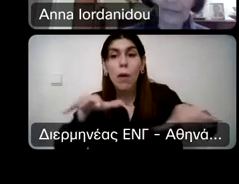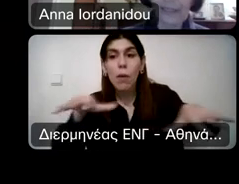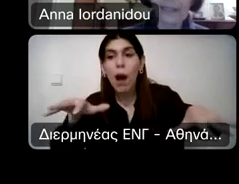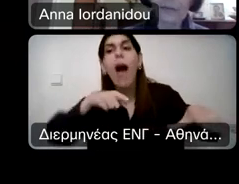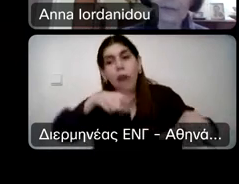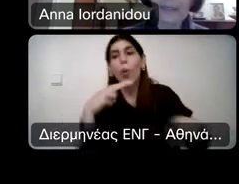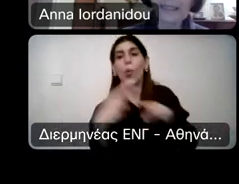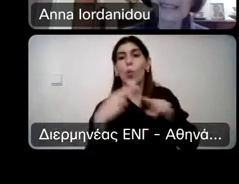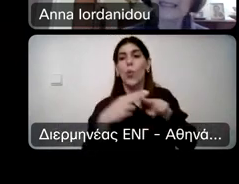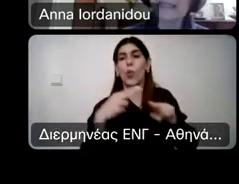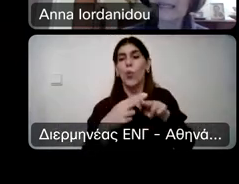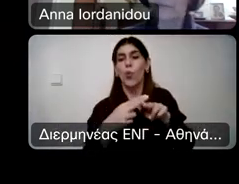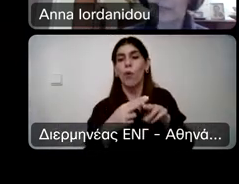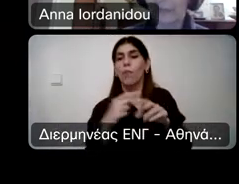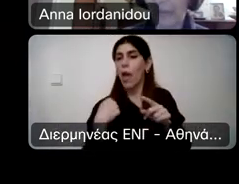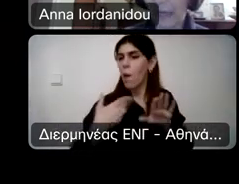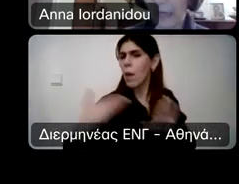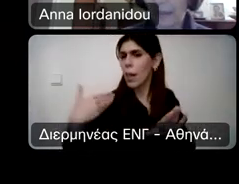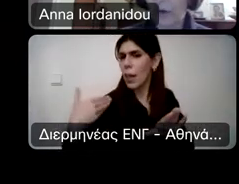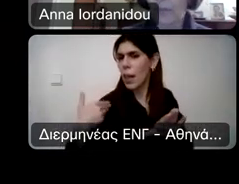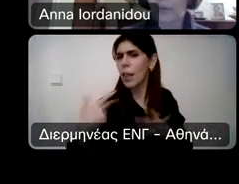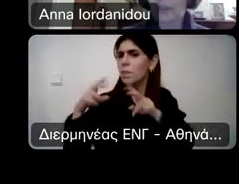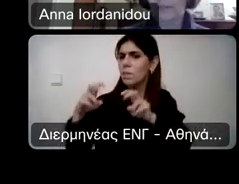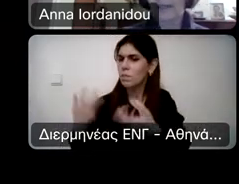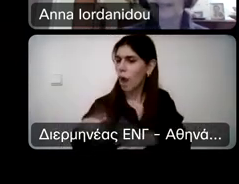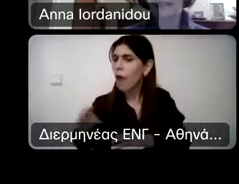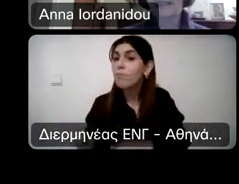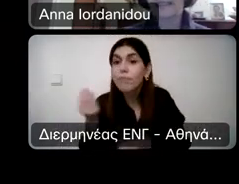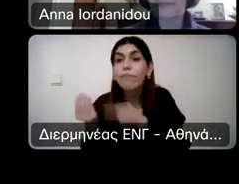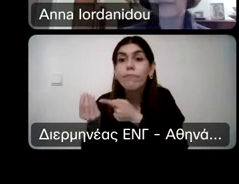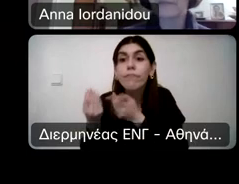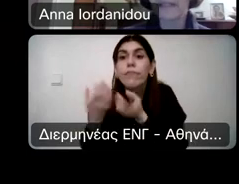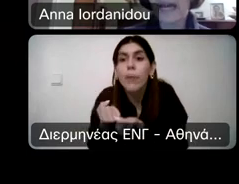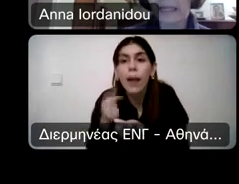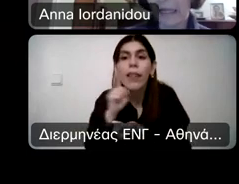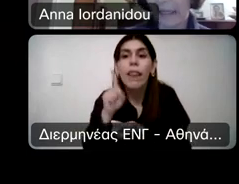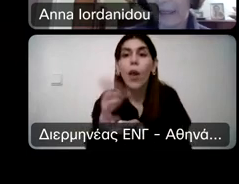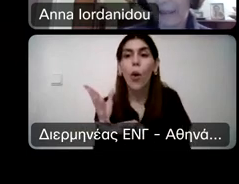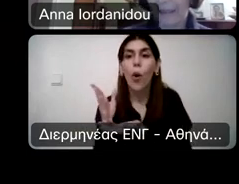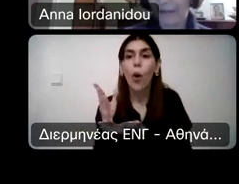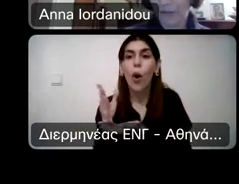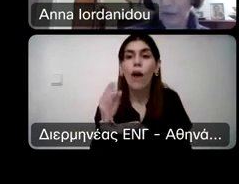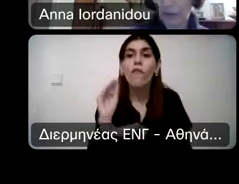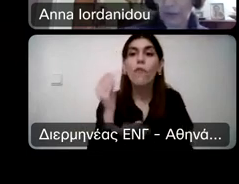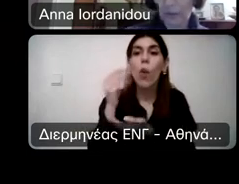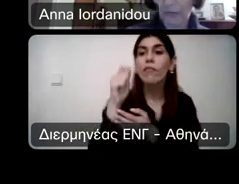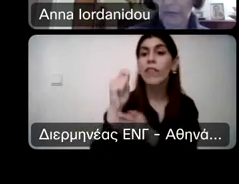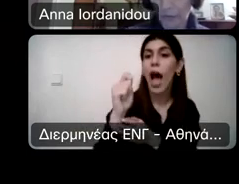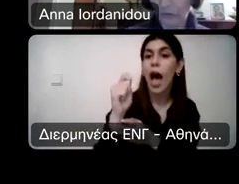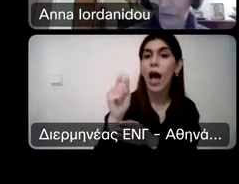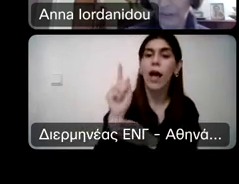τώρα τελευταία και είδα ότι υπάρχει και κυρία βουλευτά. Όπως υπάρχει και κυρία Περιφερειάρχα, δηλαδή